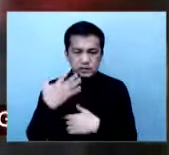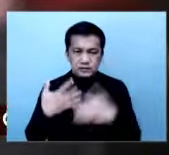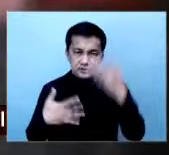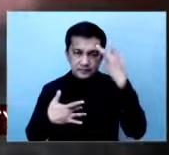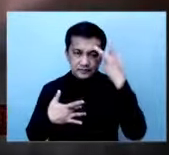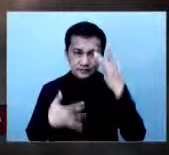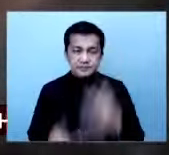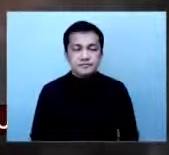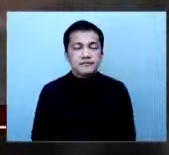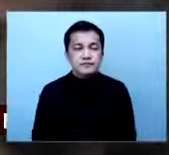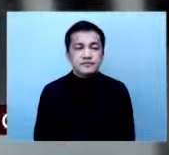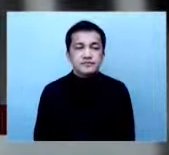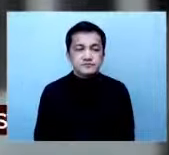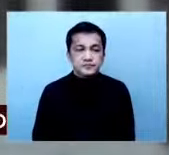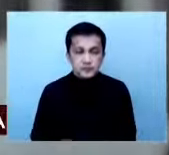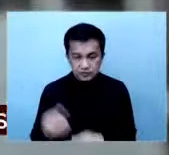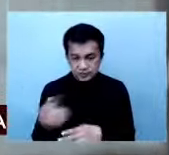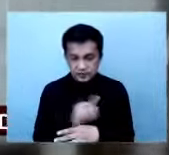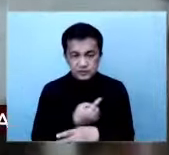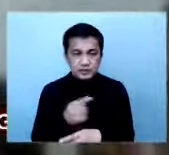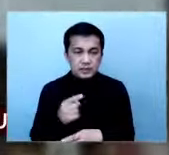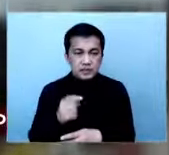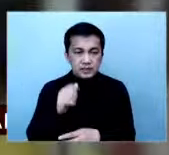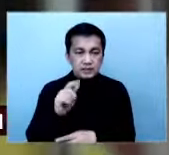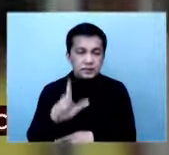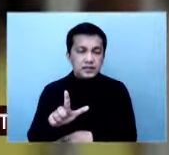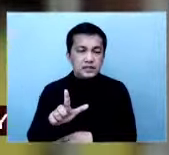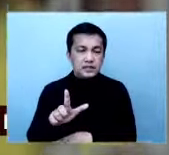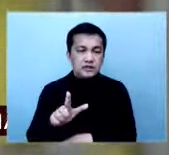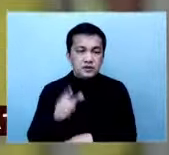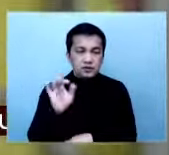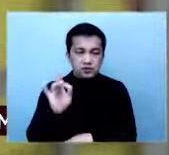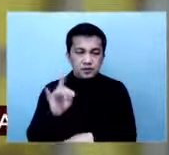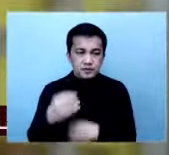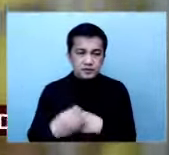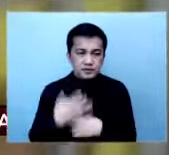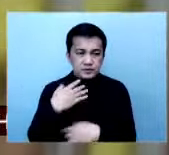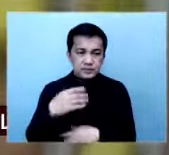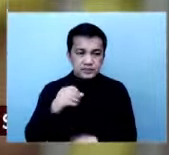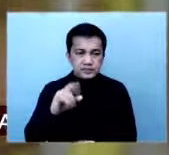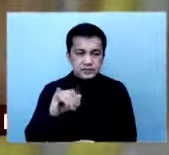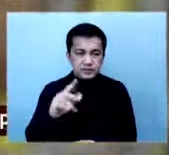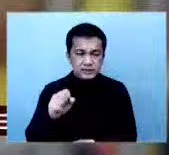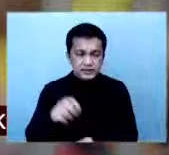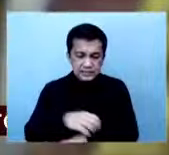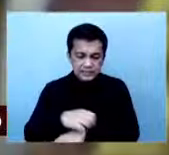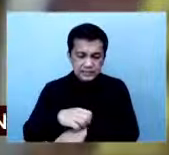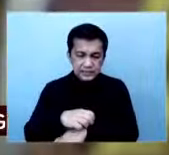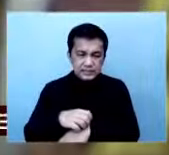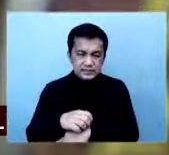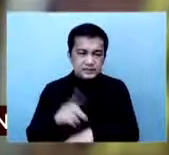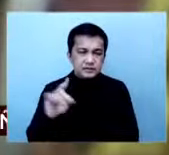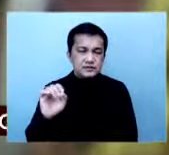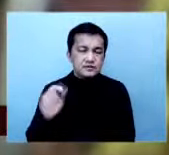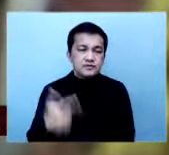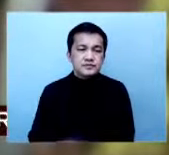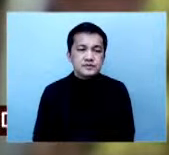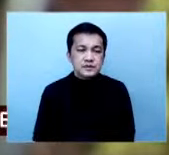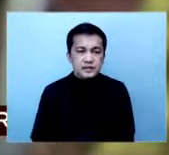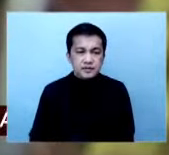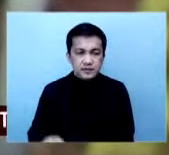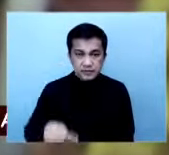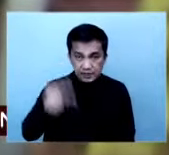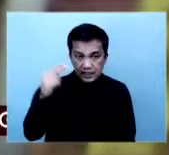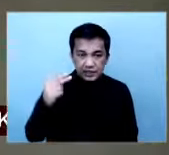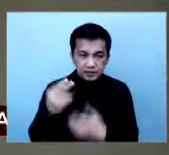nagkakahawig lang ng Abril nasa 8 na ang nahawaan ng skis o galis aso Meron ding may na high blood at